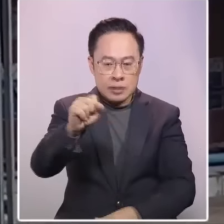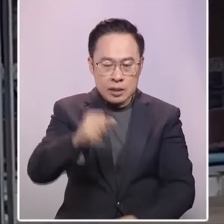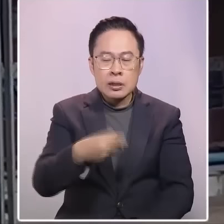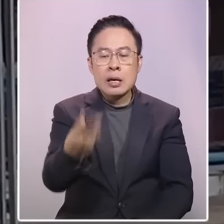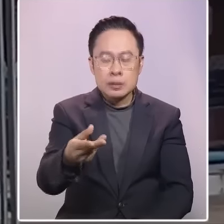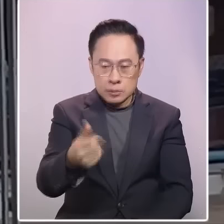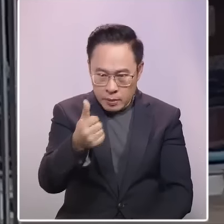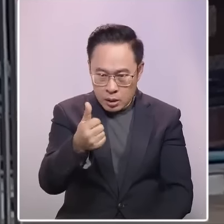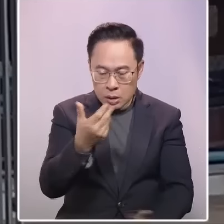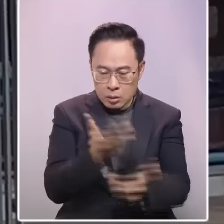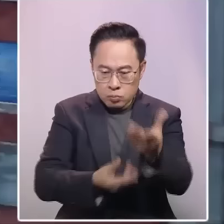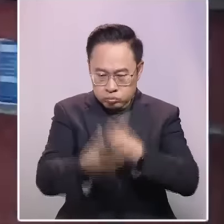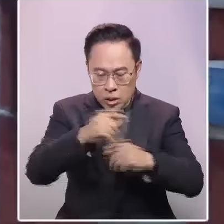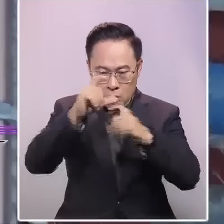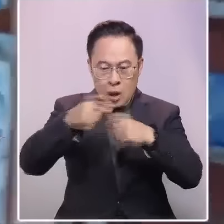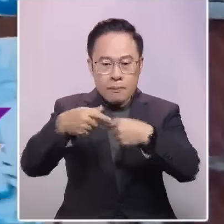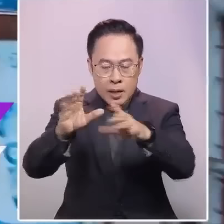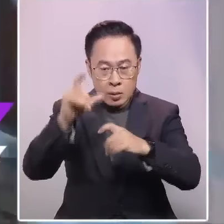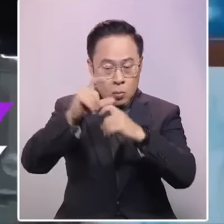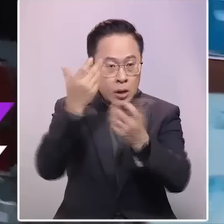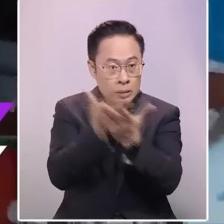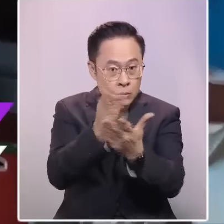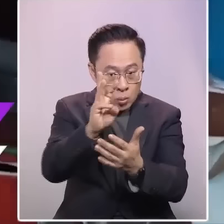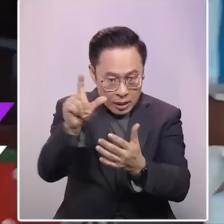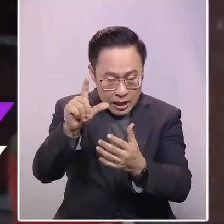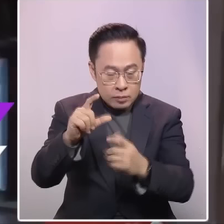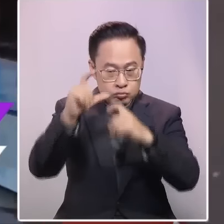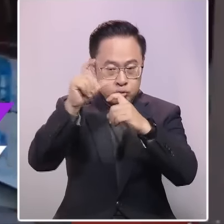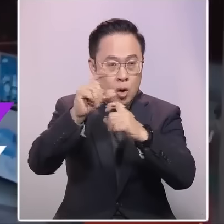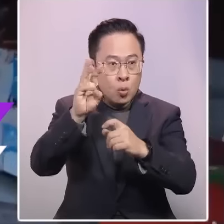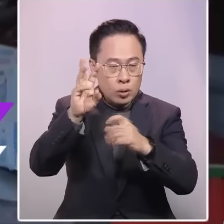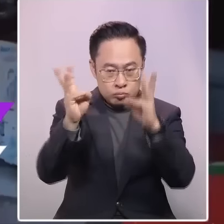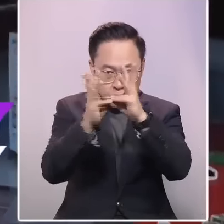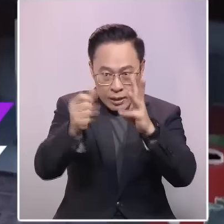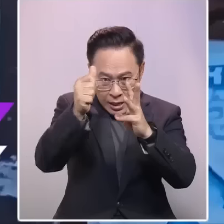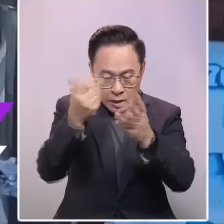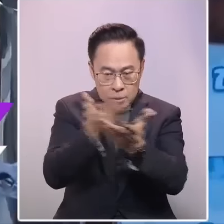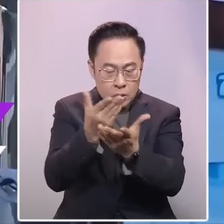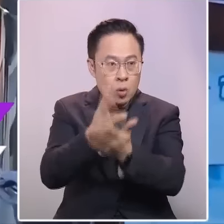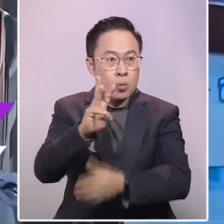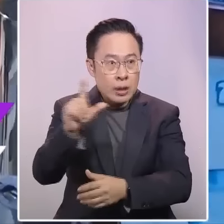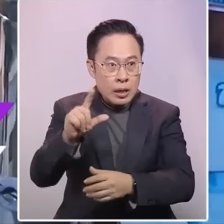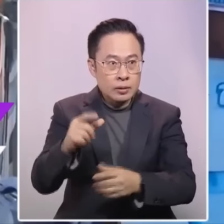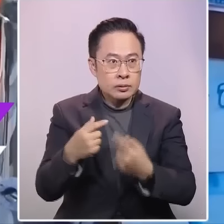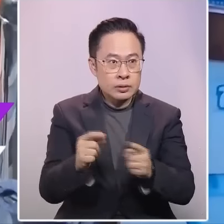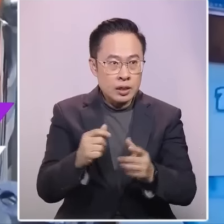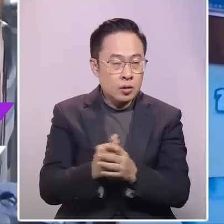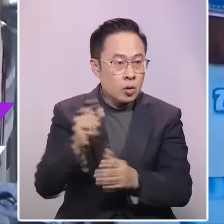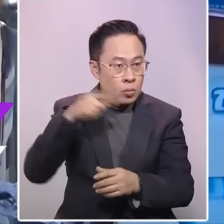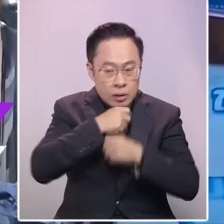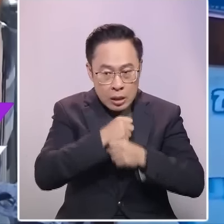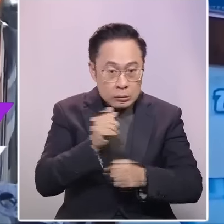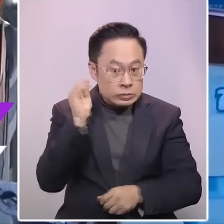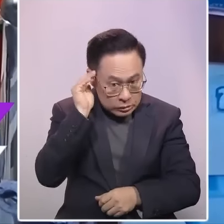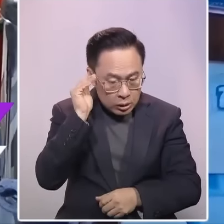เตือนภัยสำหรับคนที่ต้องระมัดระวังใครจะมาหลอกขายล็อตเตอรรี่ขายหวยอะไรให้มันยากค่ะใครที่ถูกรางวัล